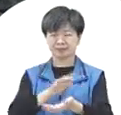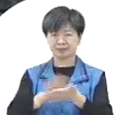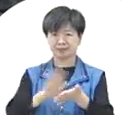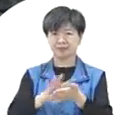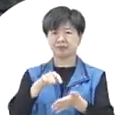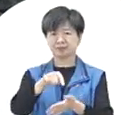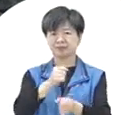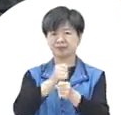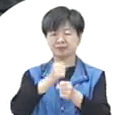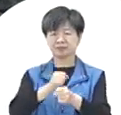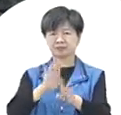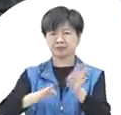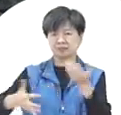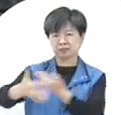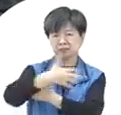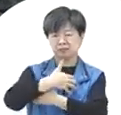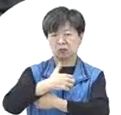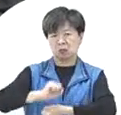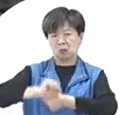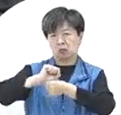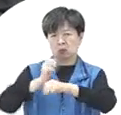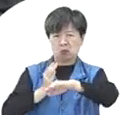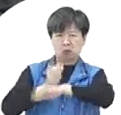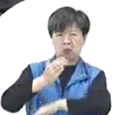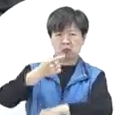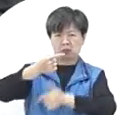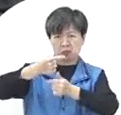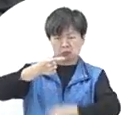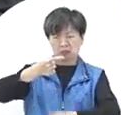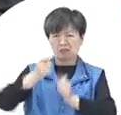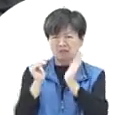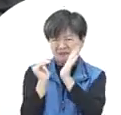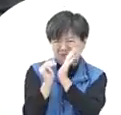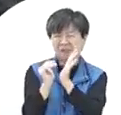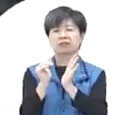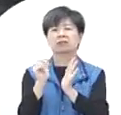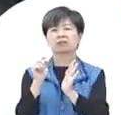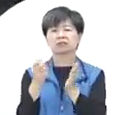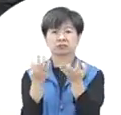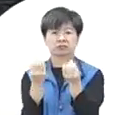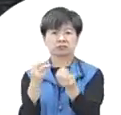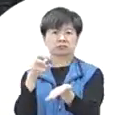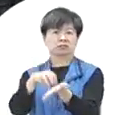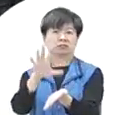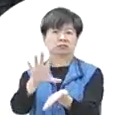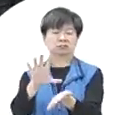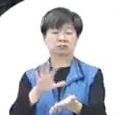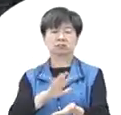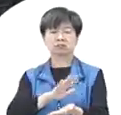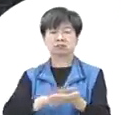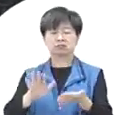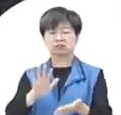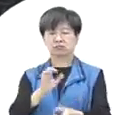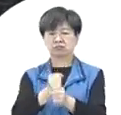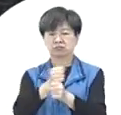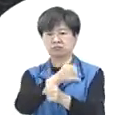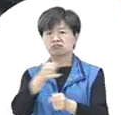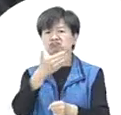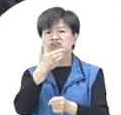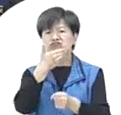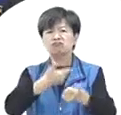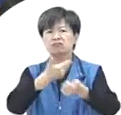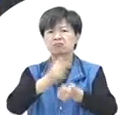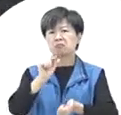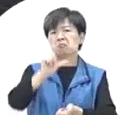加了快超过1亿哦，这个是有相关数据的。但是我们清洁队员的福利并没有增加，为什